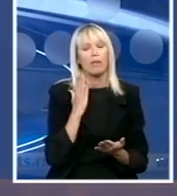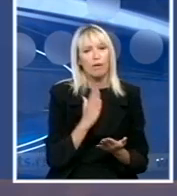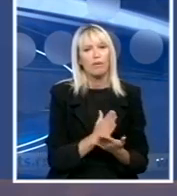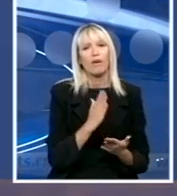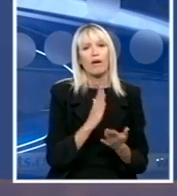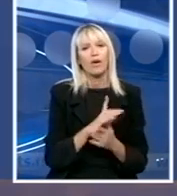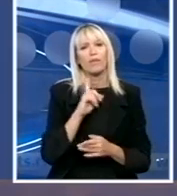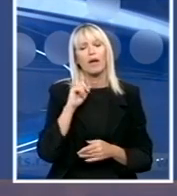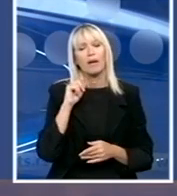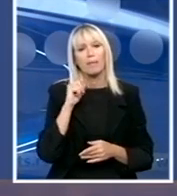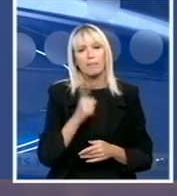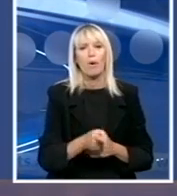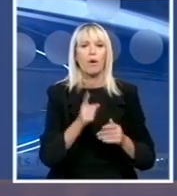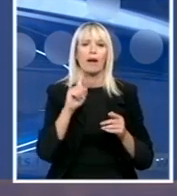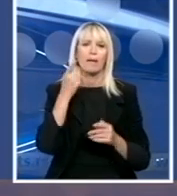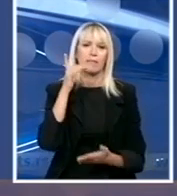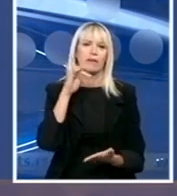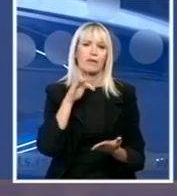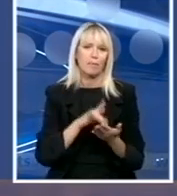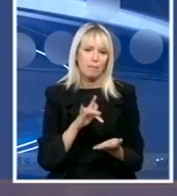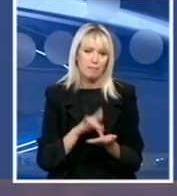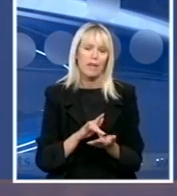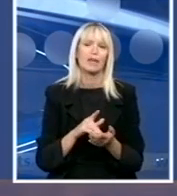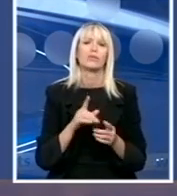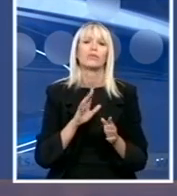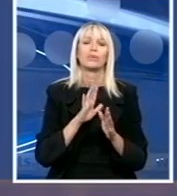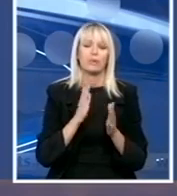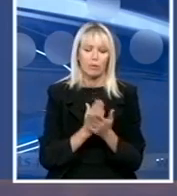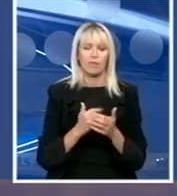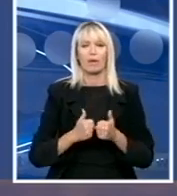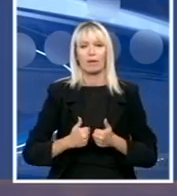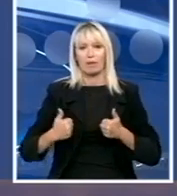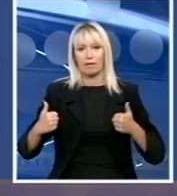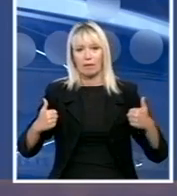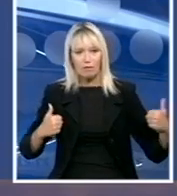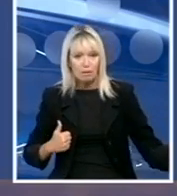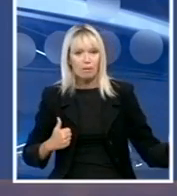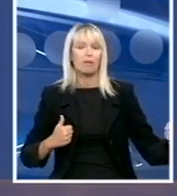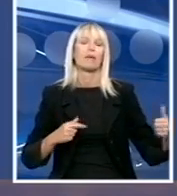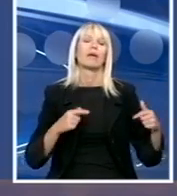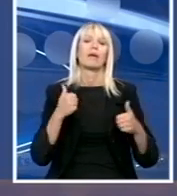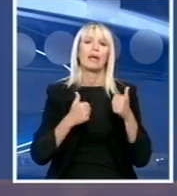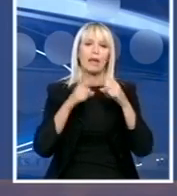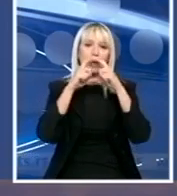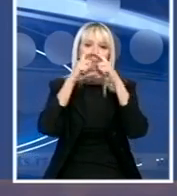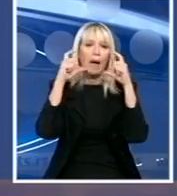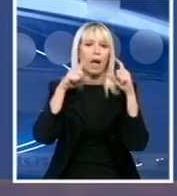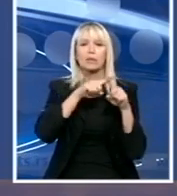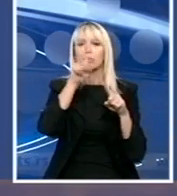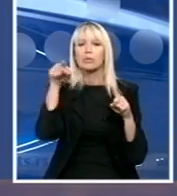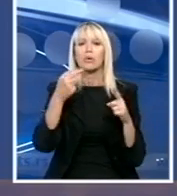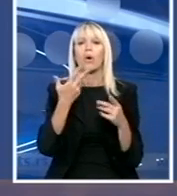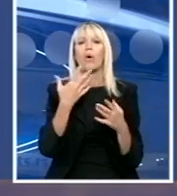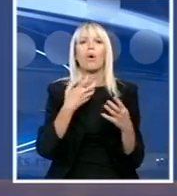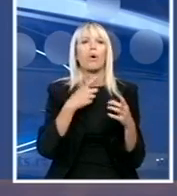ispoštovan kriterijum da svi posetioci sve vreme trajanja projekcije ili predstave nose maske